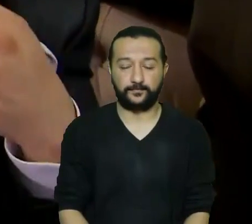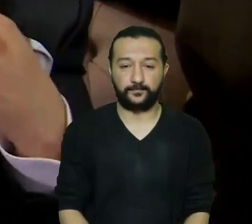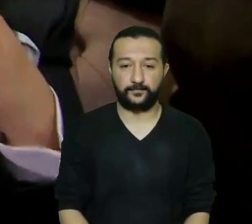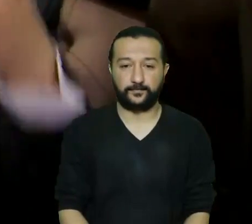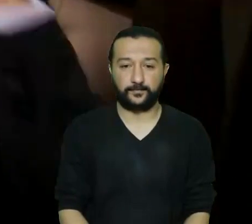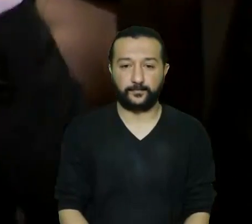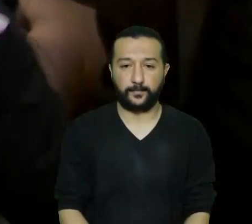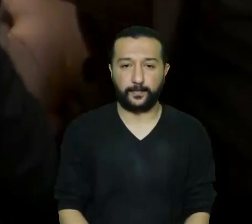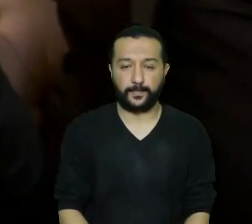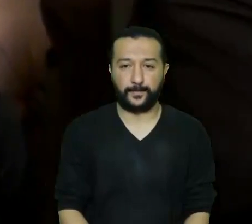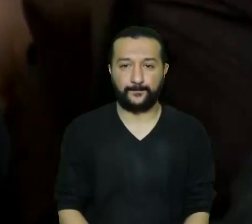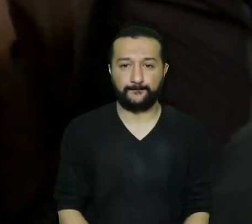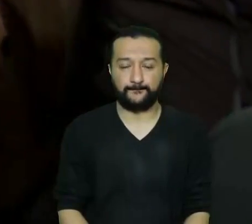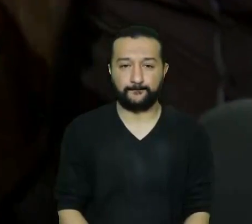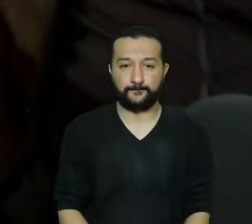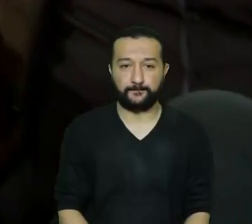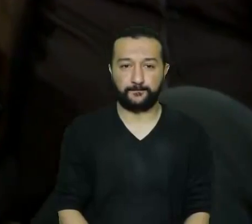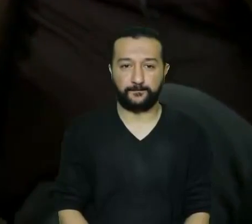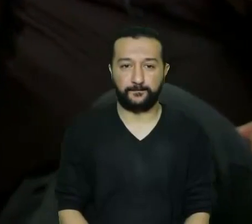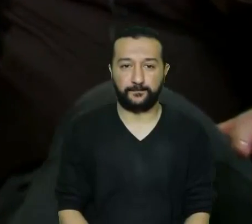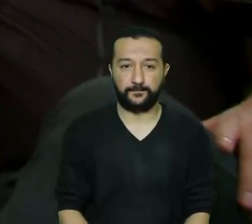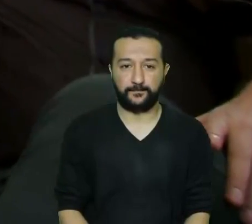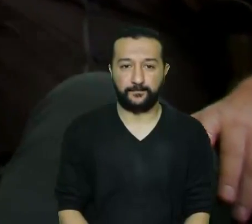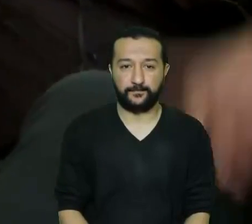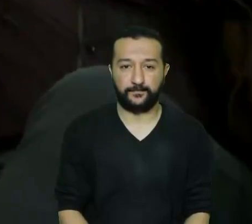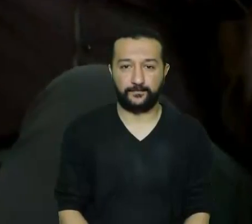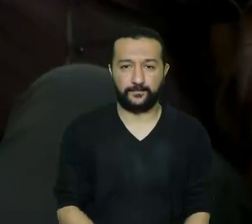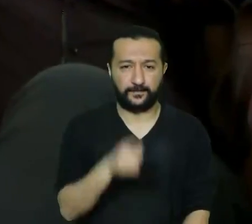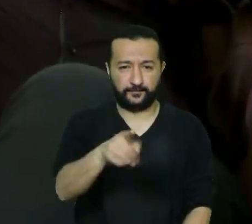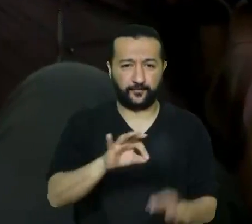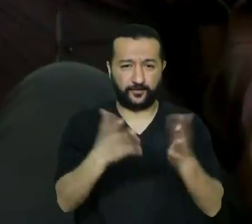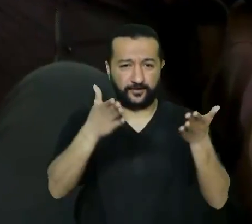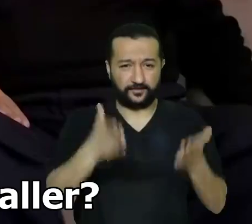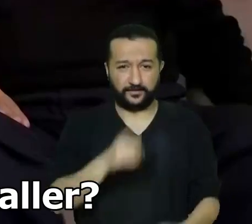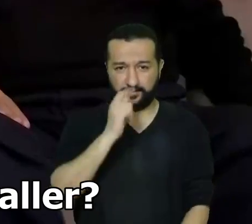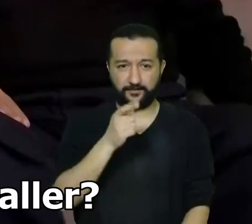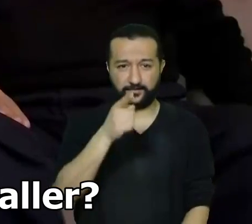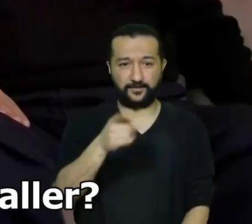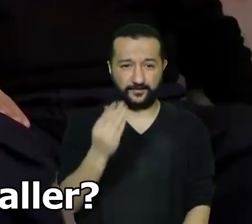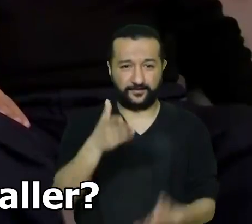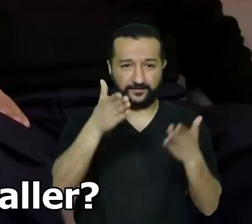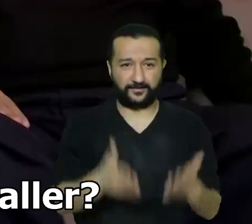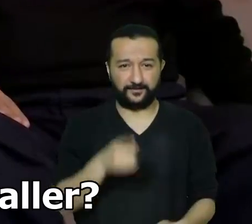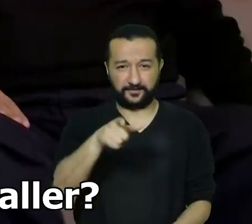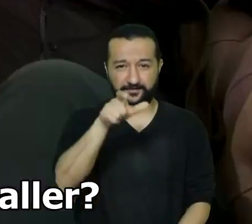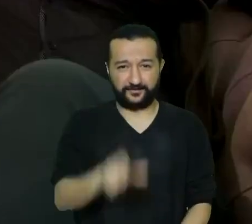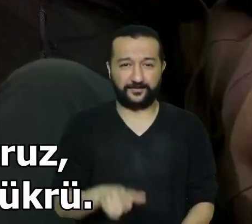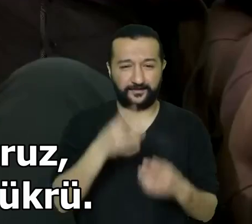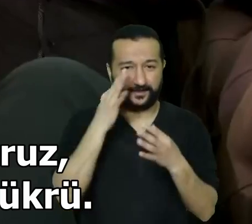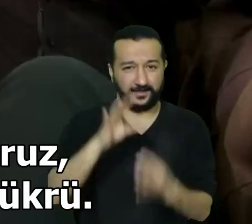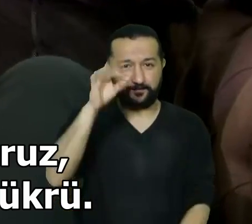Şükrü Sarp'ın yanına oturmuş. Bir hava, bir hava. Kasım kasım kasılmış. Bu nedir ya? Hayır, bu nedir yani? Bir haller